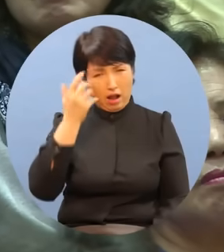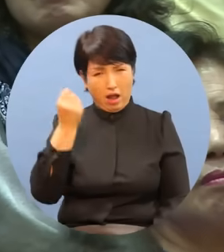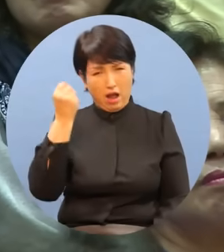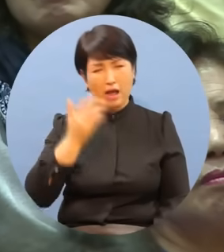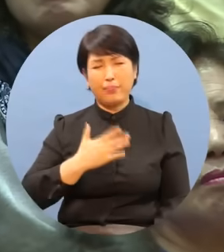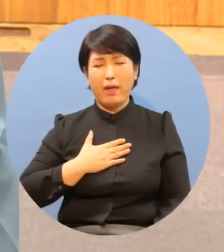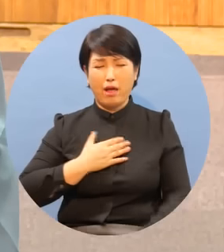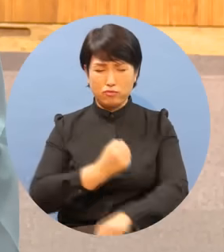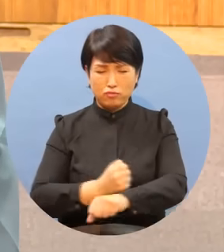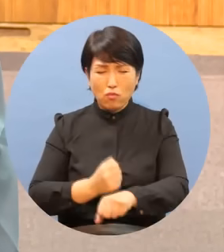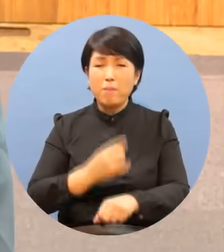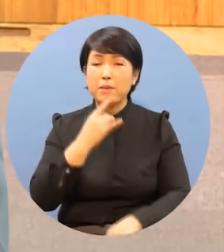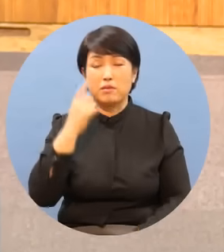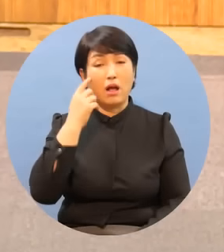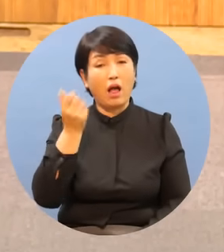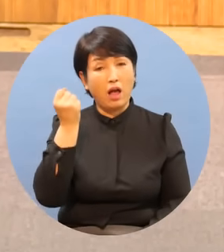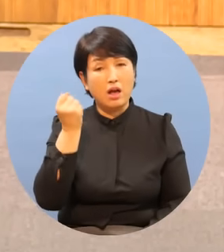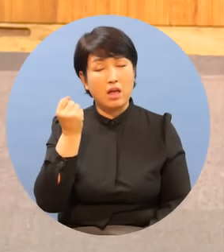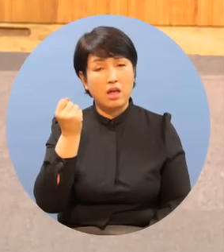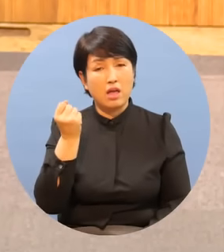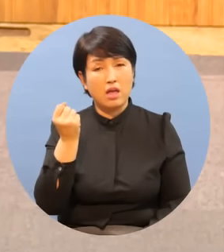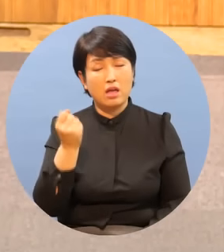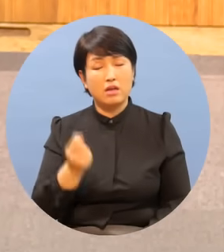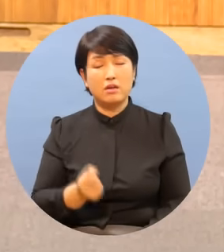한다. 그런 것처럼